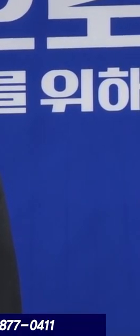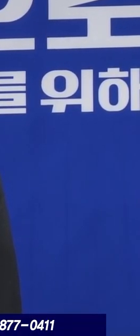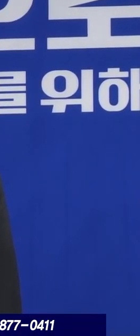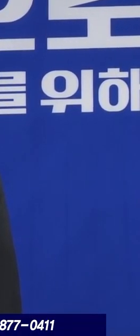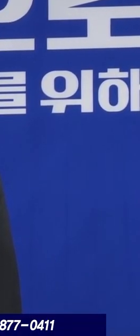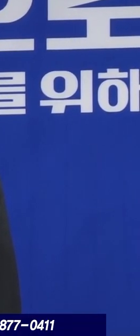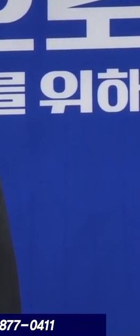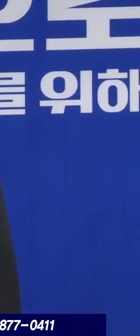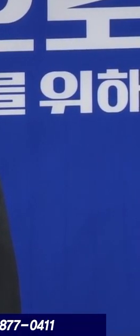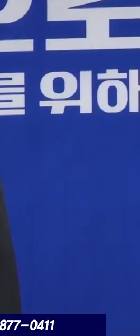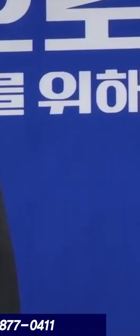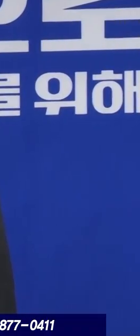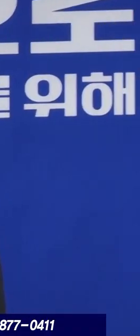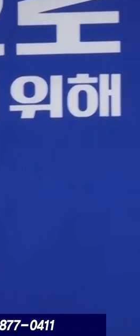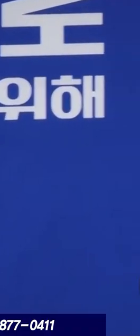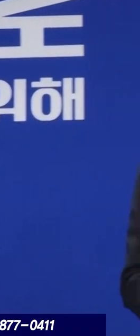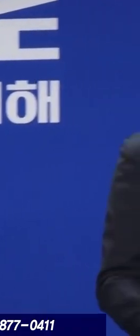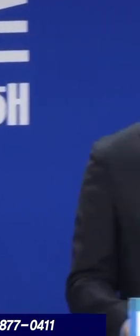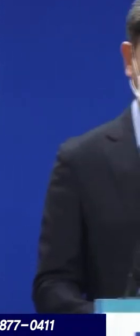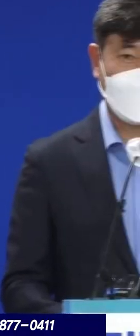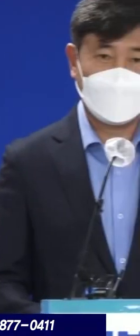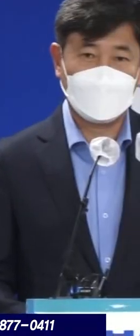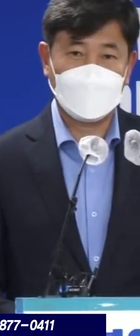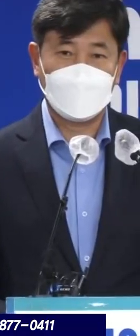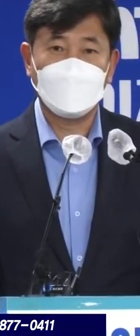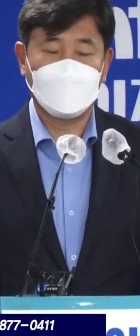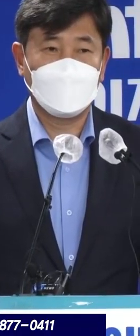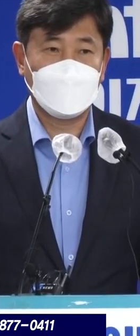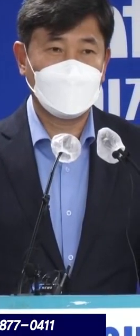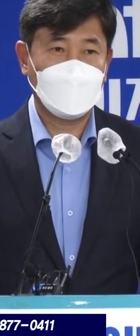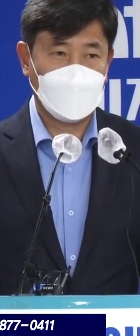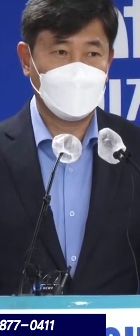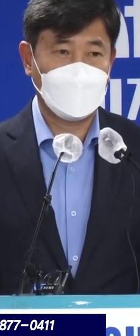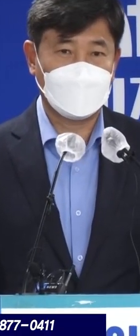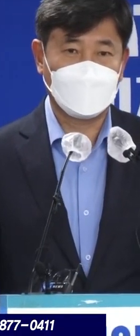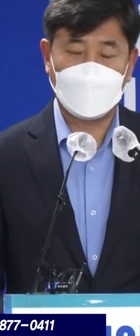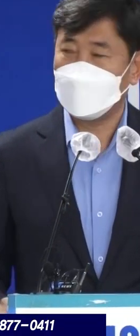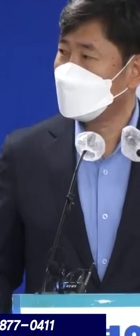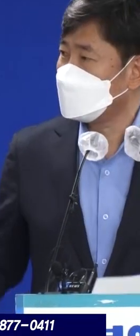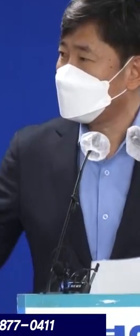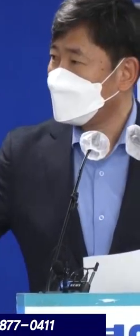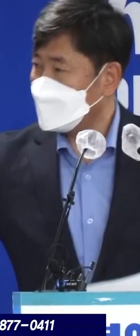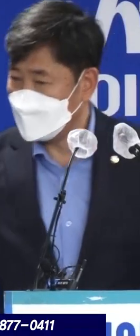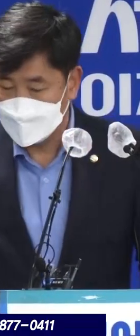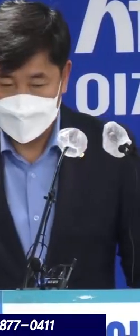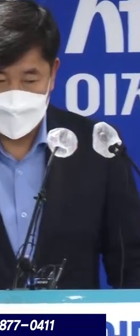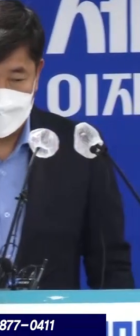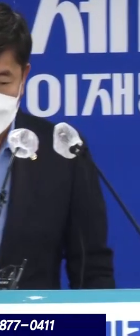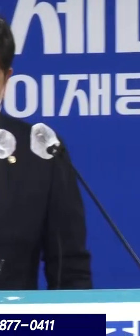방문할 예정이고요. 그와 관련되어서 양문암 단장님께서 브리핑을 해주시겠습니다.